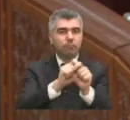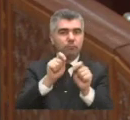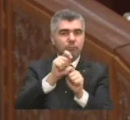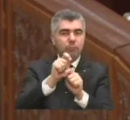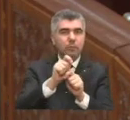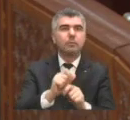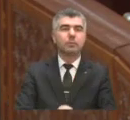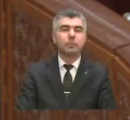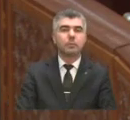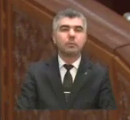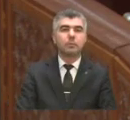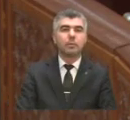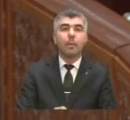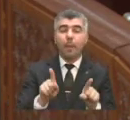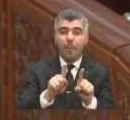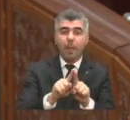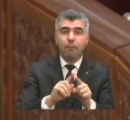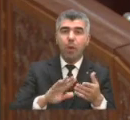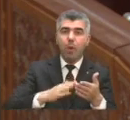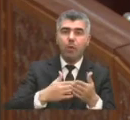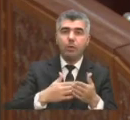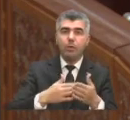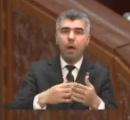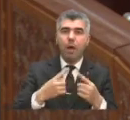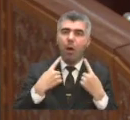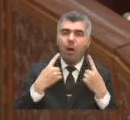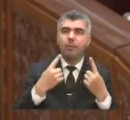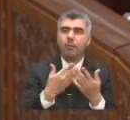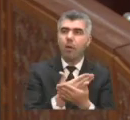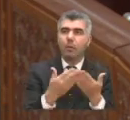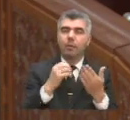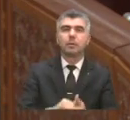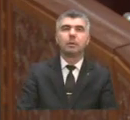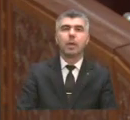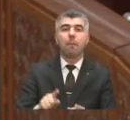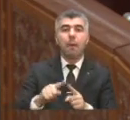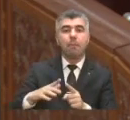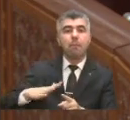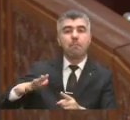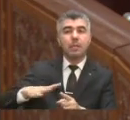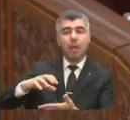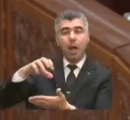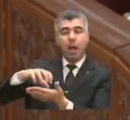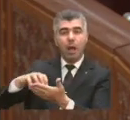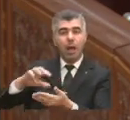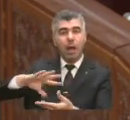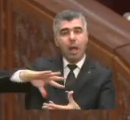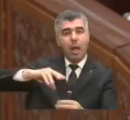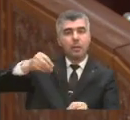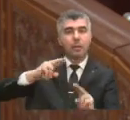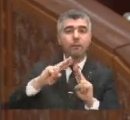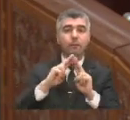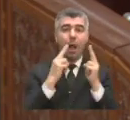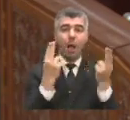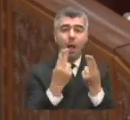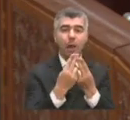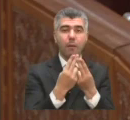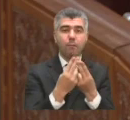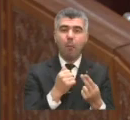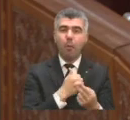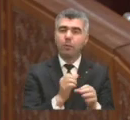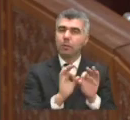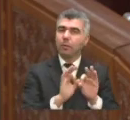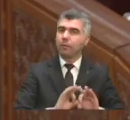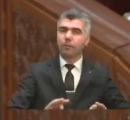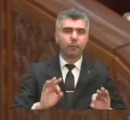خاصة التنشيط في المجال ديال التراث، وهذا غيهم ليس فقط المدن المعنية بكأس العالم ولكن جميع المدن المملكة، لأن هذه فرصة كيف ما تكلمت على